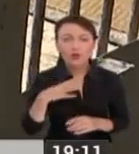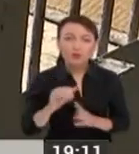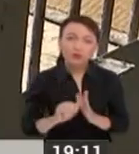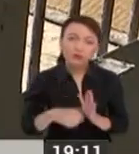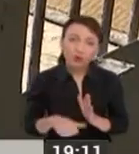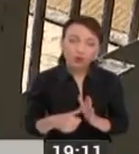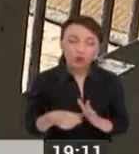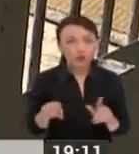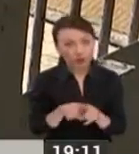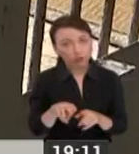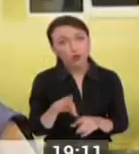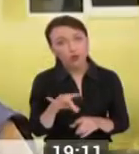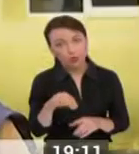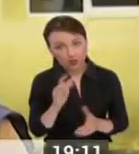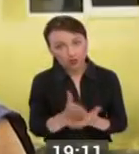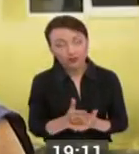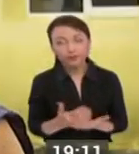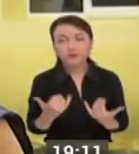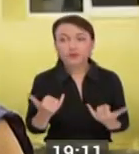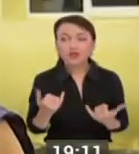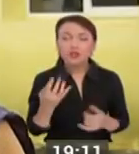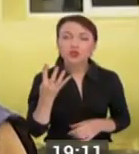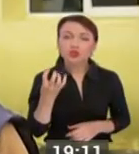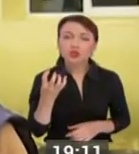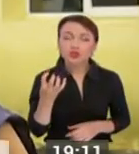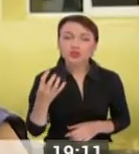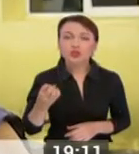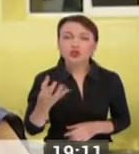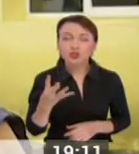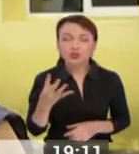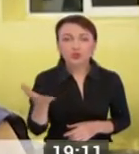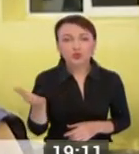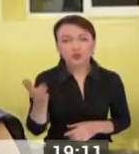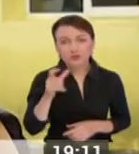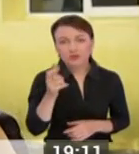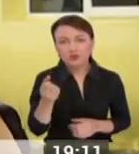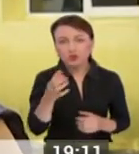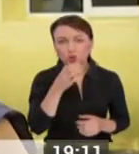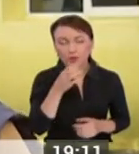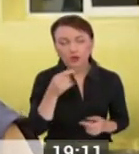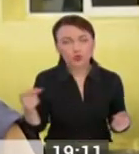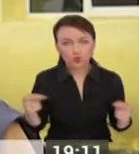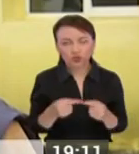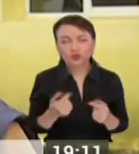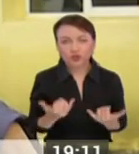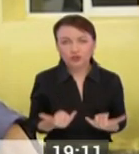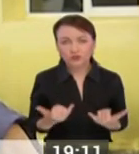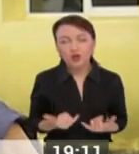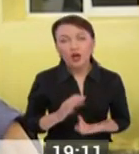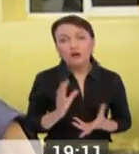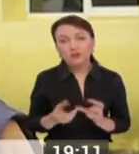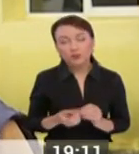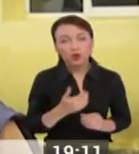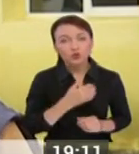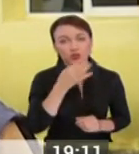безпородних песиків, так і породистих. На даний момент 414, якщо я не помиляюся, точна кількість станом на сьогодні. Але взагалі